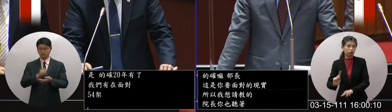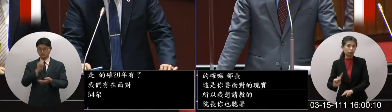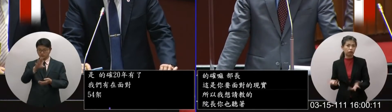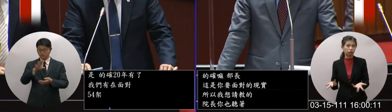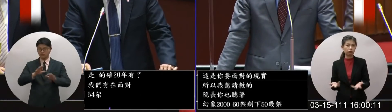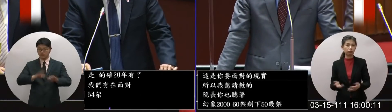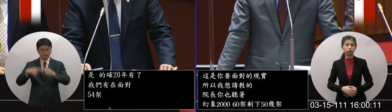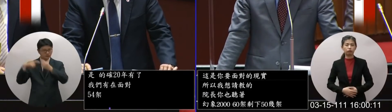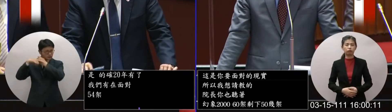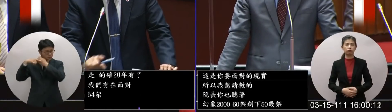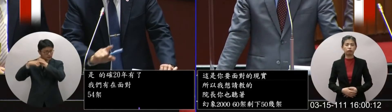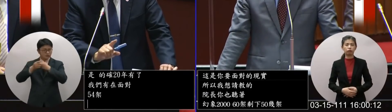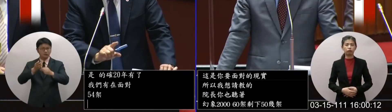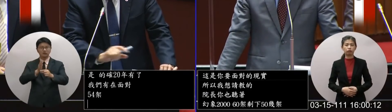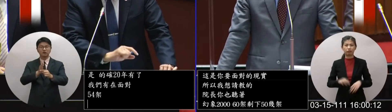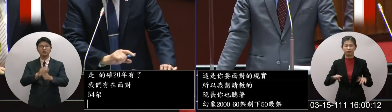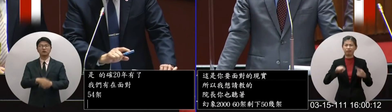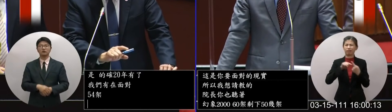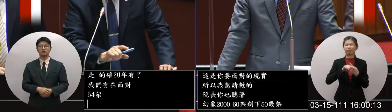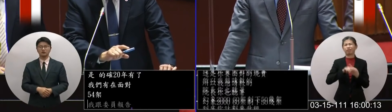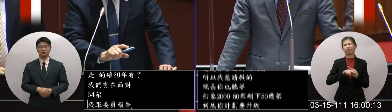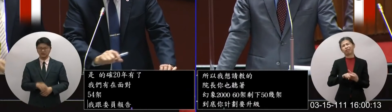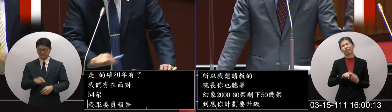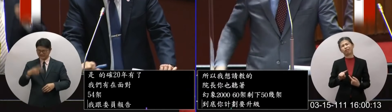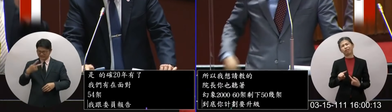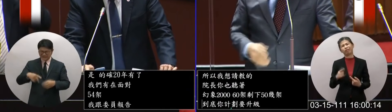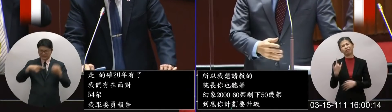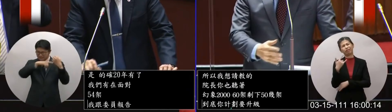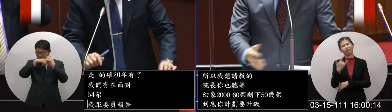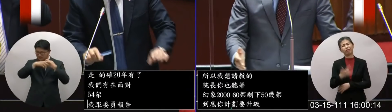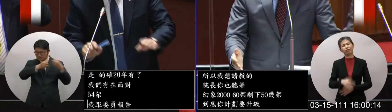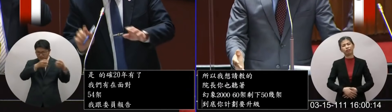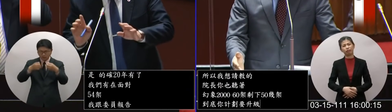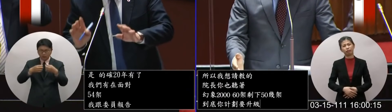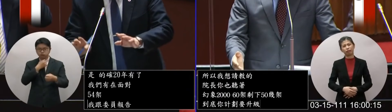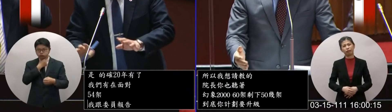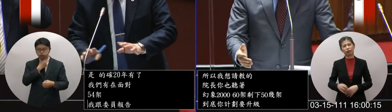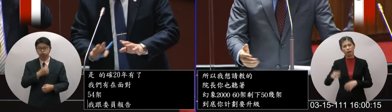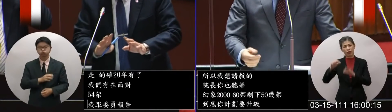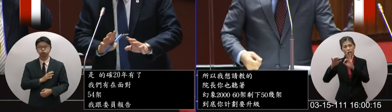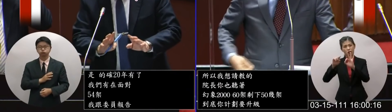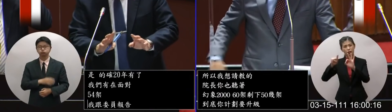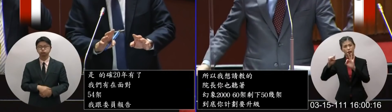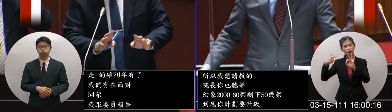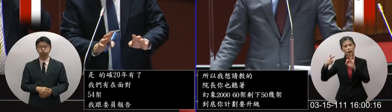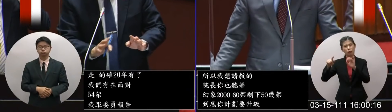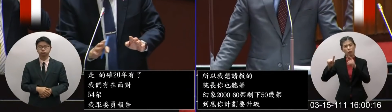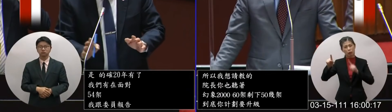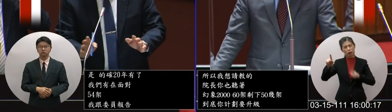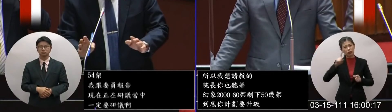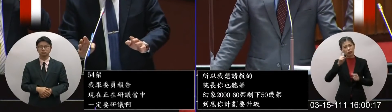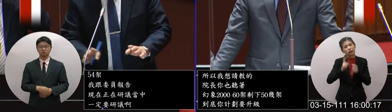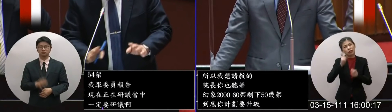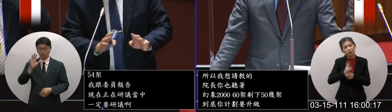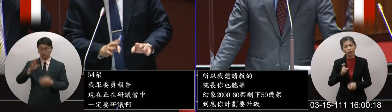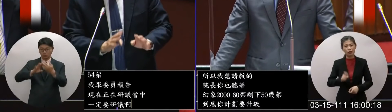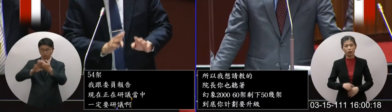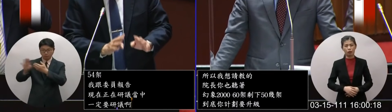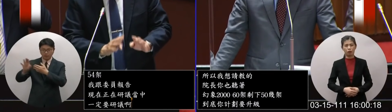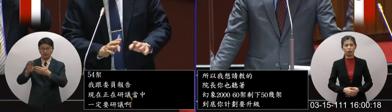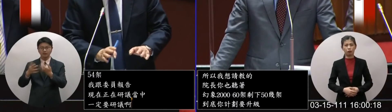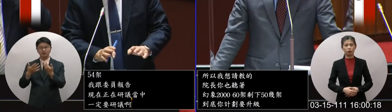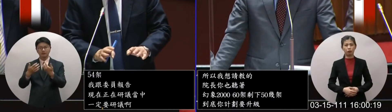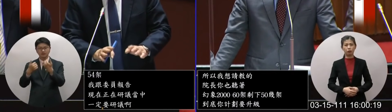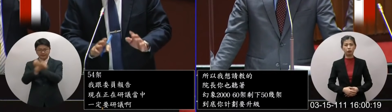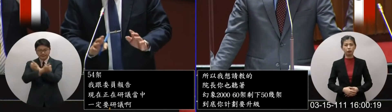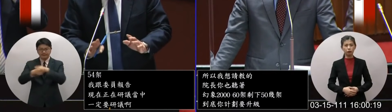现在正在研议当中， 还在研议啊， 一定要研议。 这已经落后 F-16AB 10年了。 我们会有其他机种来